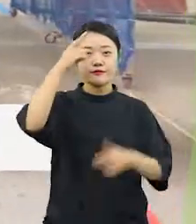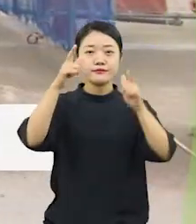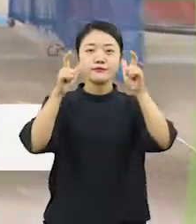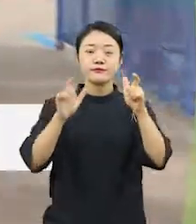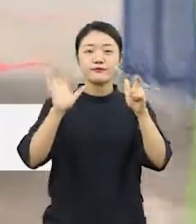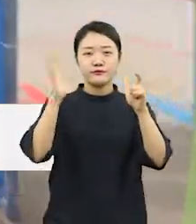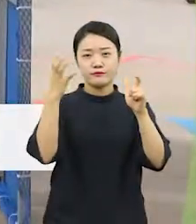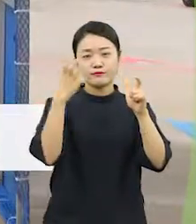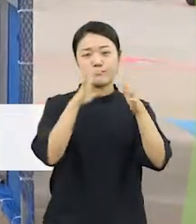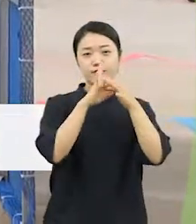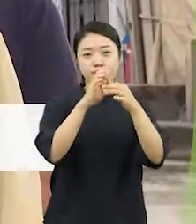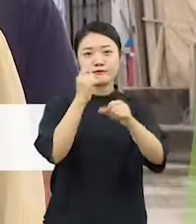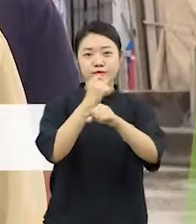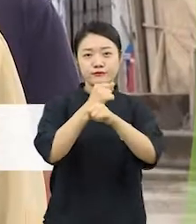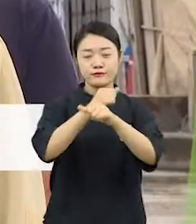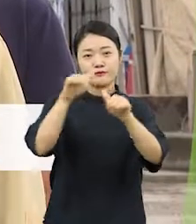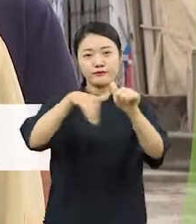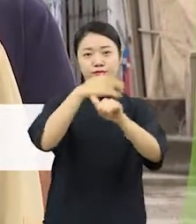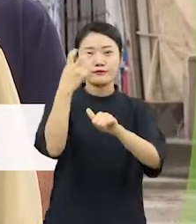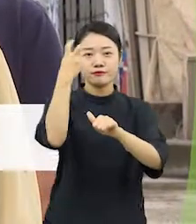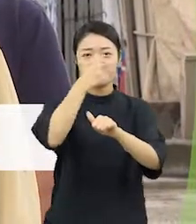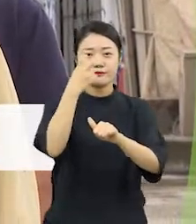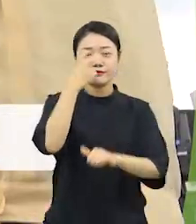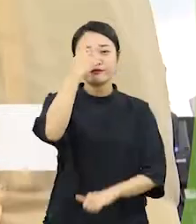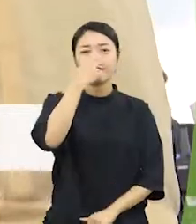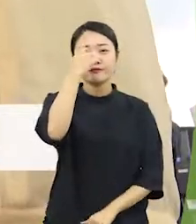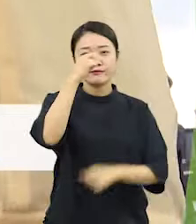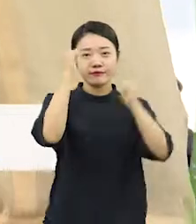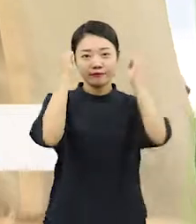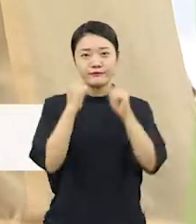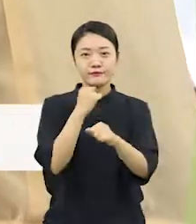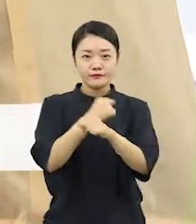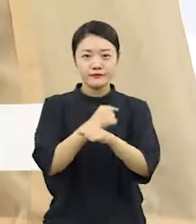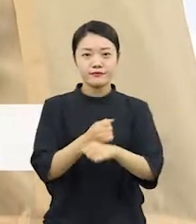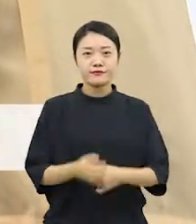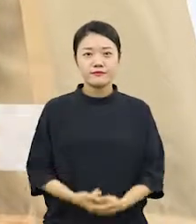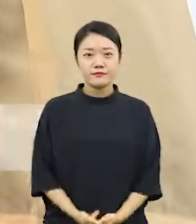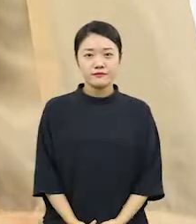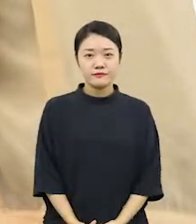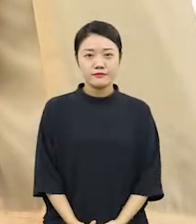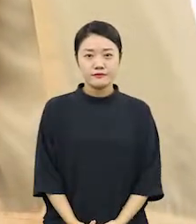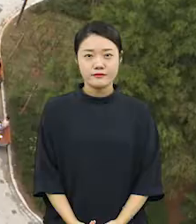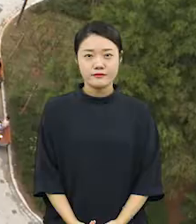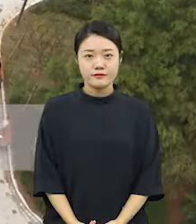부평구가 태풍 북상과 관련해 현장 점검 및 비상체제에 돌입했습니다.